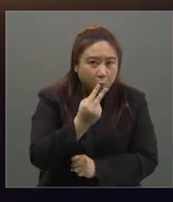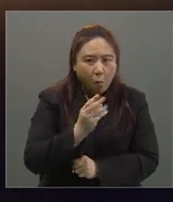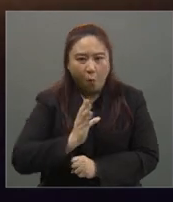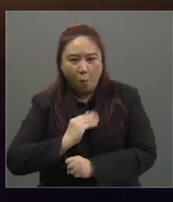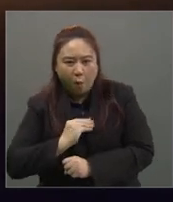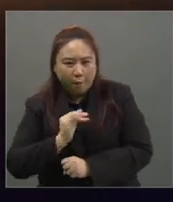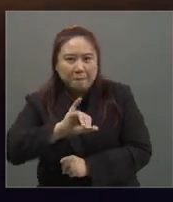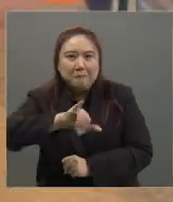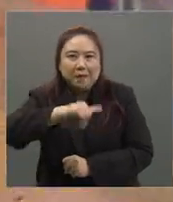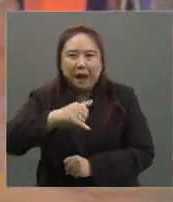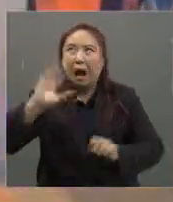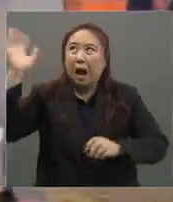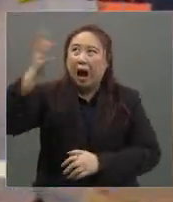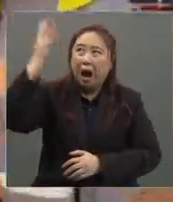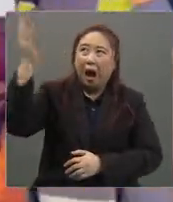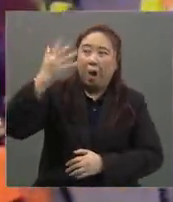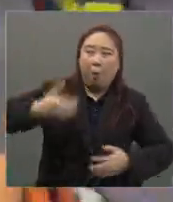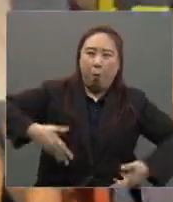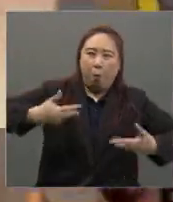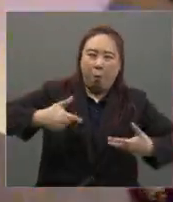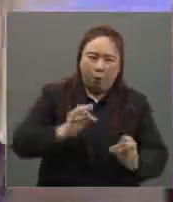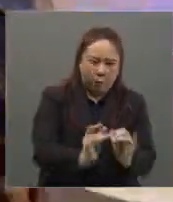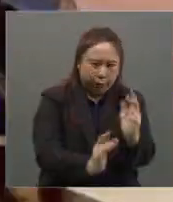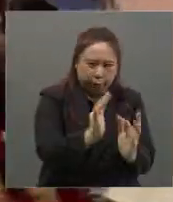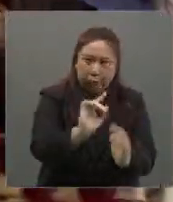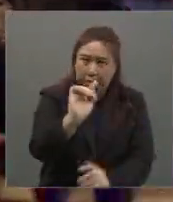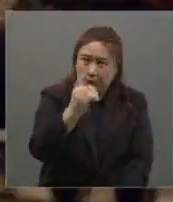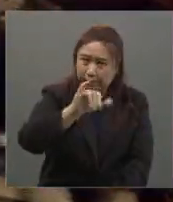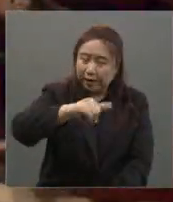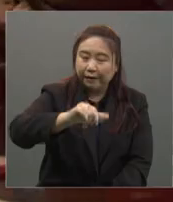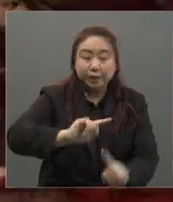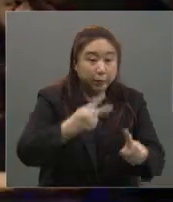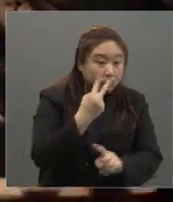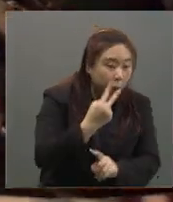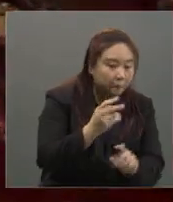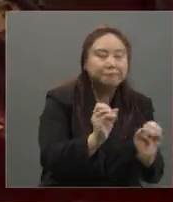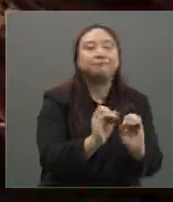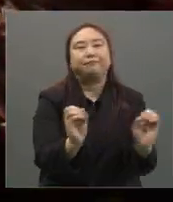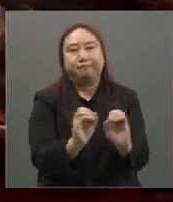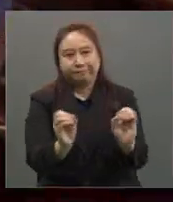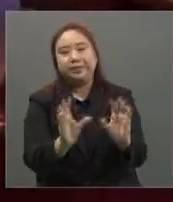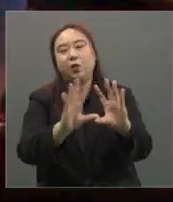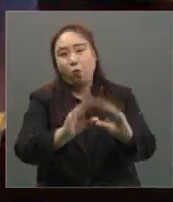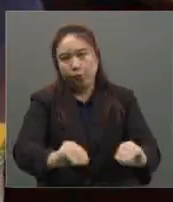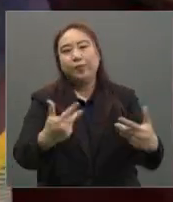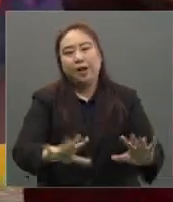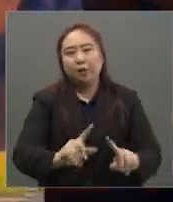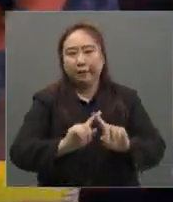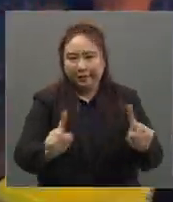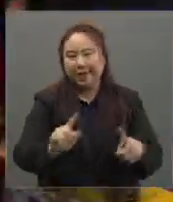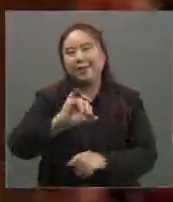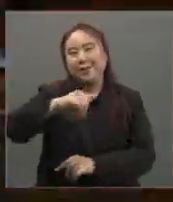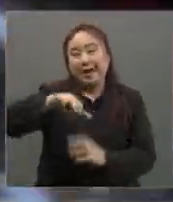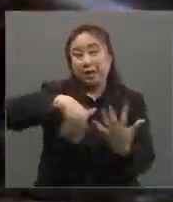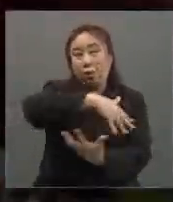กันว่าอากาศร้อนแบบนี้เนี่ยนะคะมันจะมีไฟปทุขึ้นมาหรือเปล่าแต่ก็ไม่มีนะคะเพลิงเนี่ยสงบไปแล้วแต่ว่าต้องดูเกี่ยวกับเรื่องของสภาพแวด